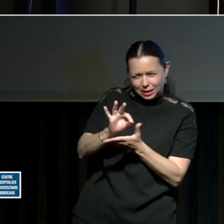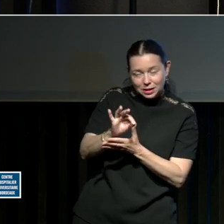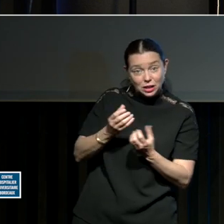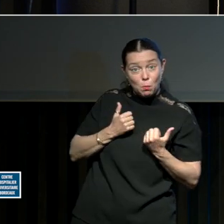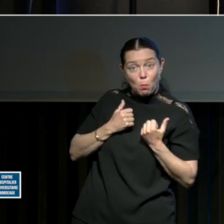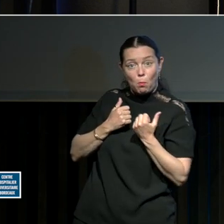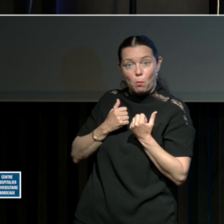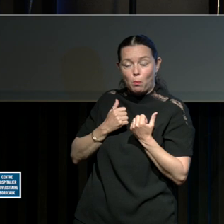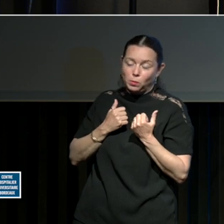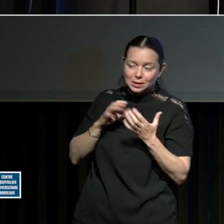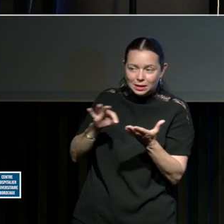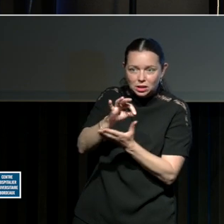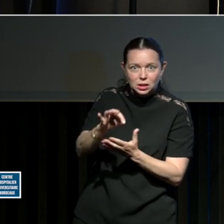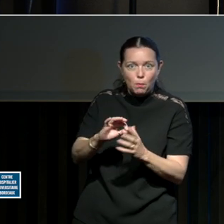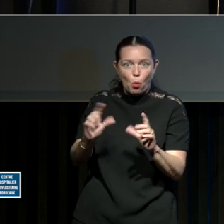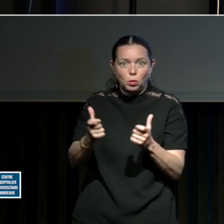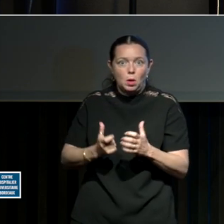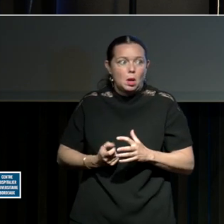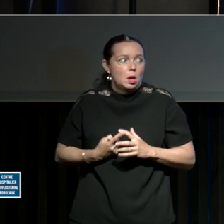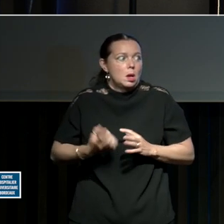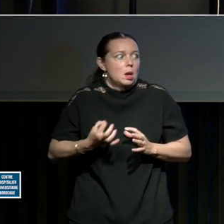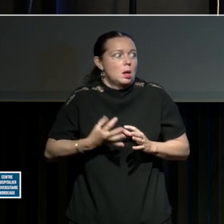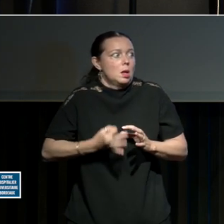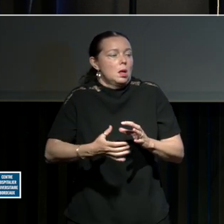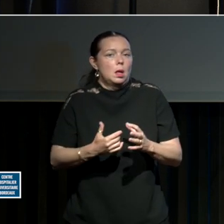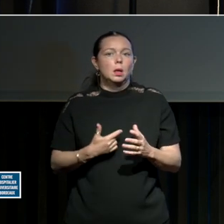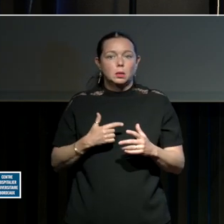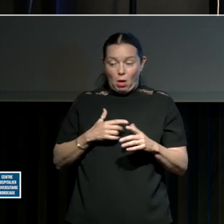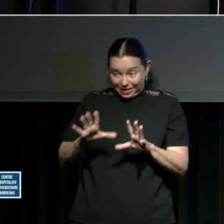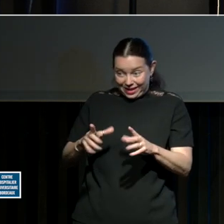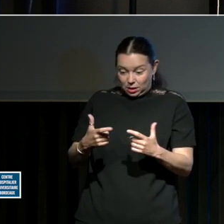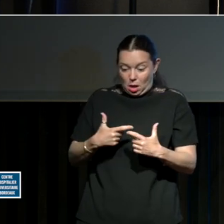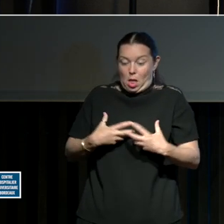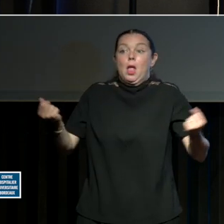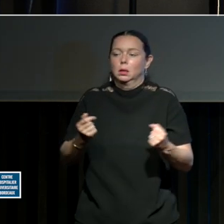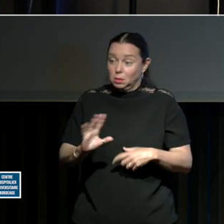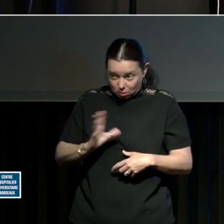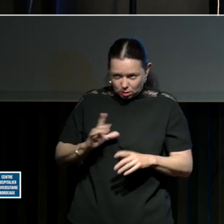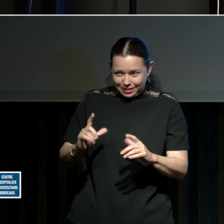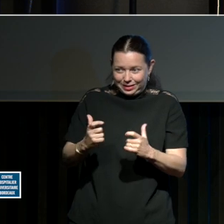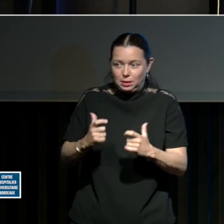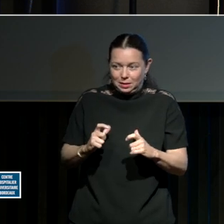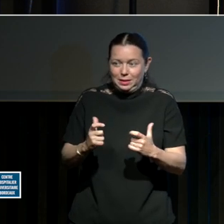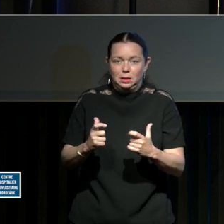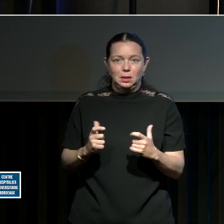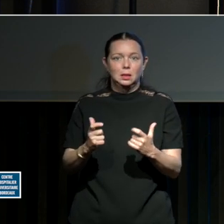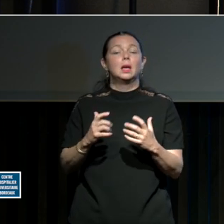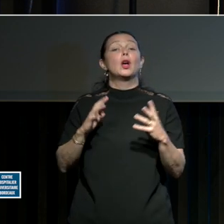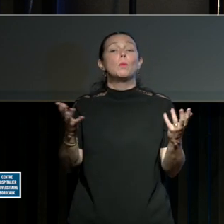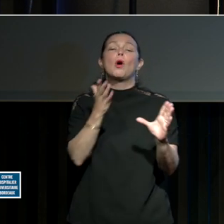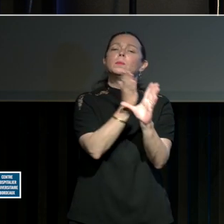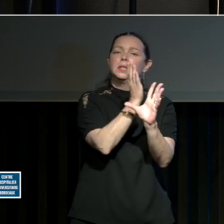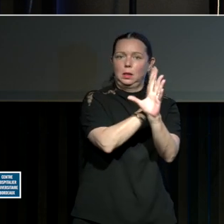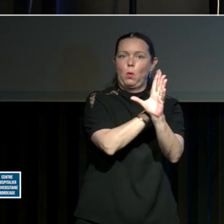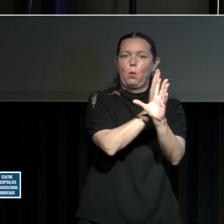expériences de craving, des stratégies de régulation du craving, sur la base de psychothérapies donc,